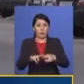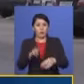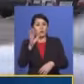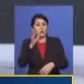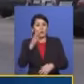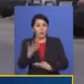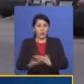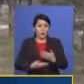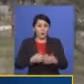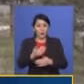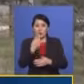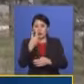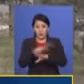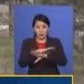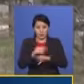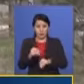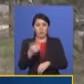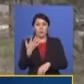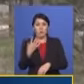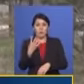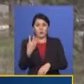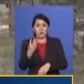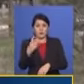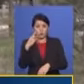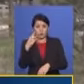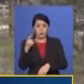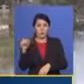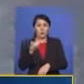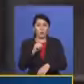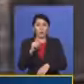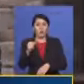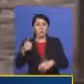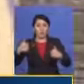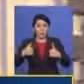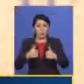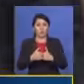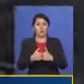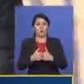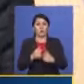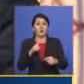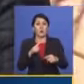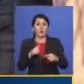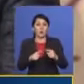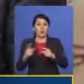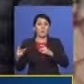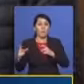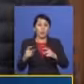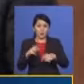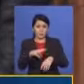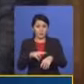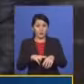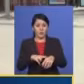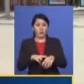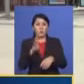жаяу жүргіншіні көрмей қалған 54 жастағы автокөлігінің жүргізушісі оны қағып кеткен. Оқиға орнына жедел жәрдем,